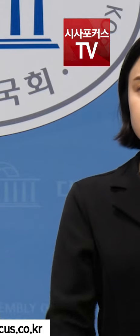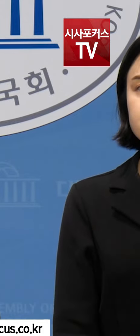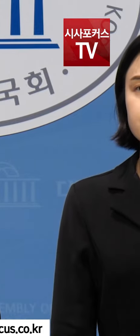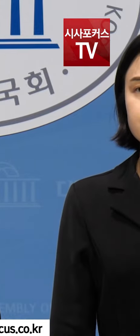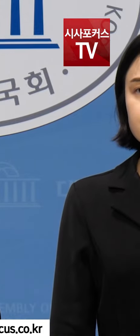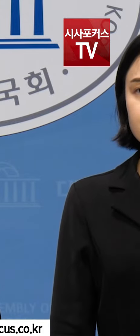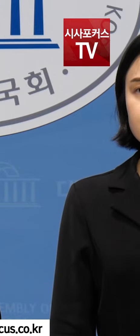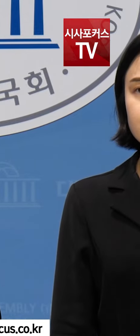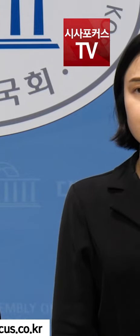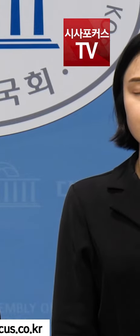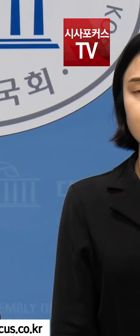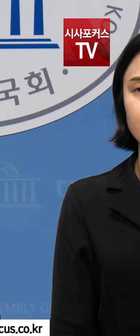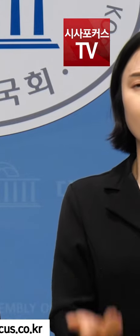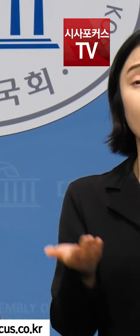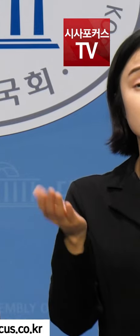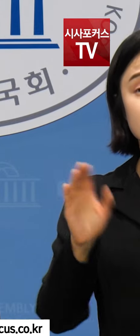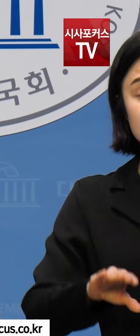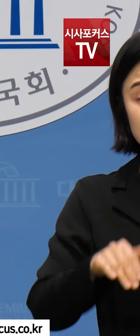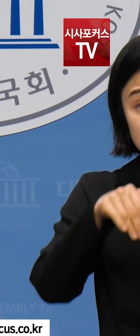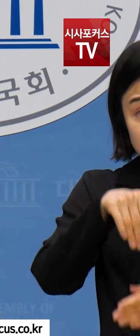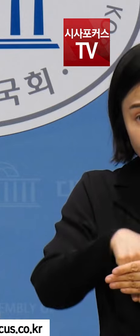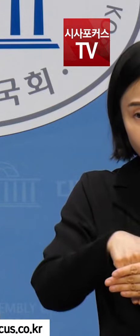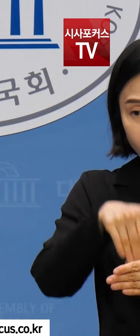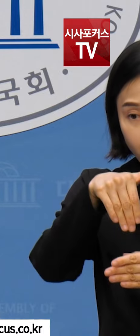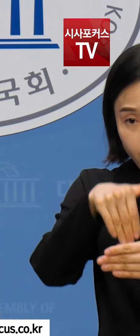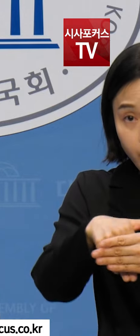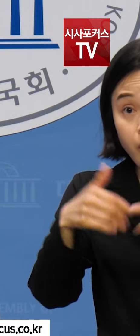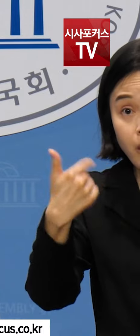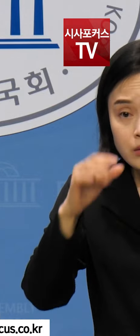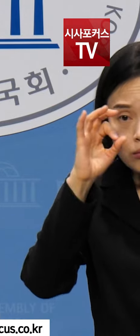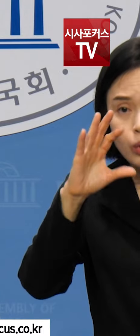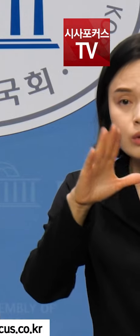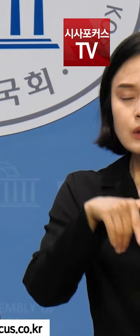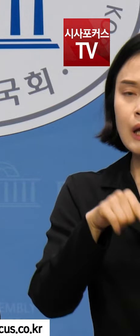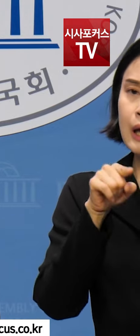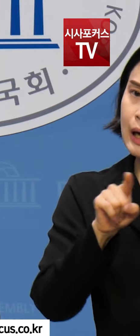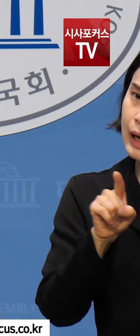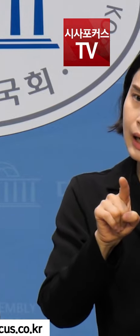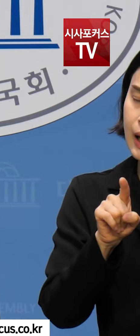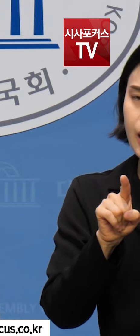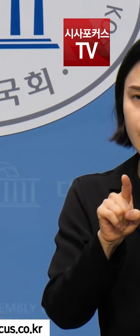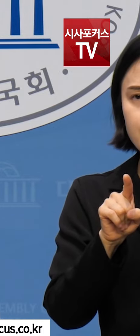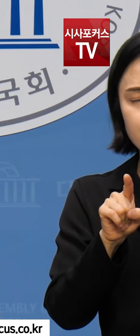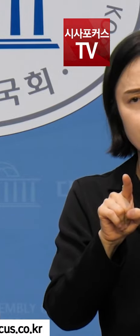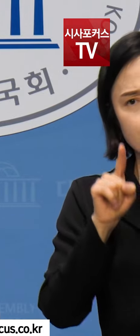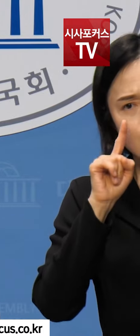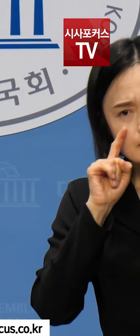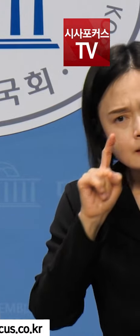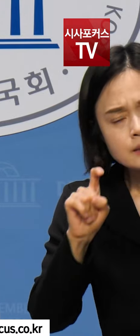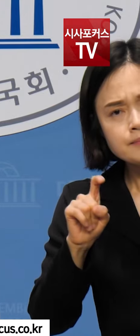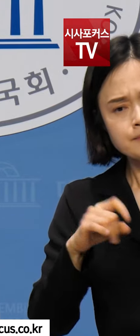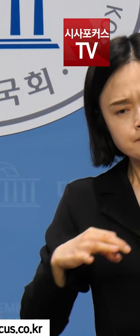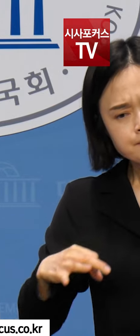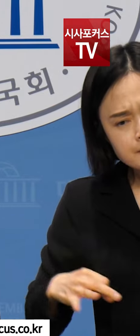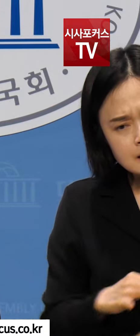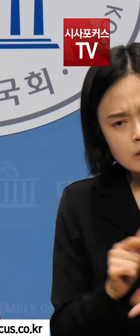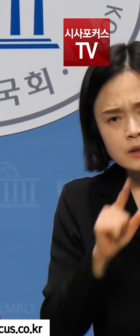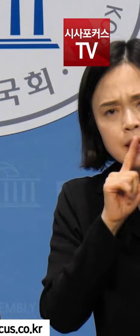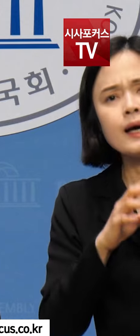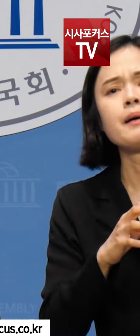그러나 안타깝게도 선거 때마다 논란은 끊임없이 반복되고 있습니다. 선거에 대한 국민적 신뢰가